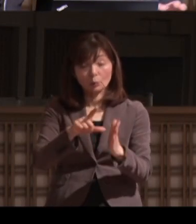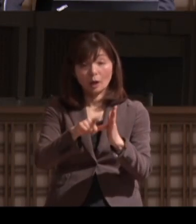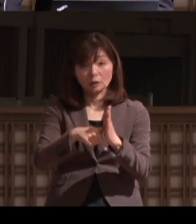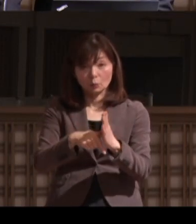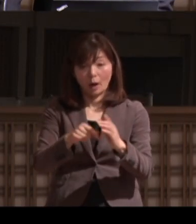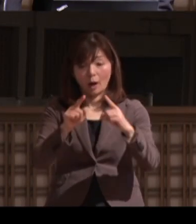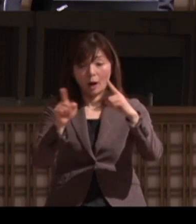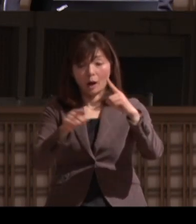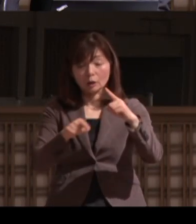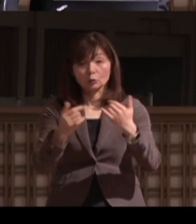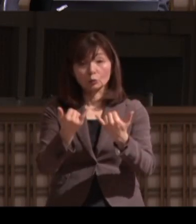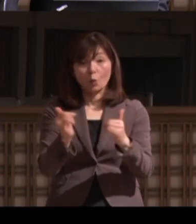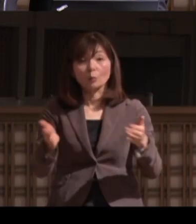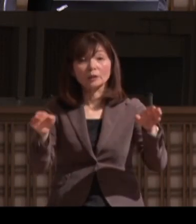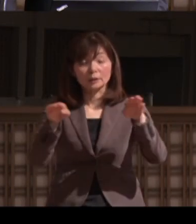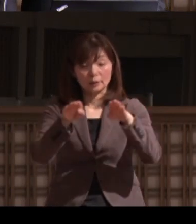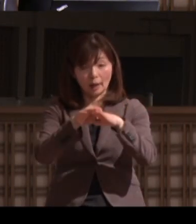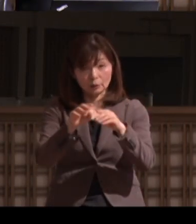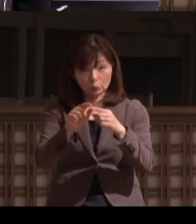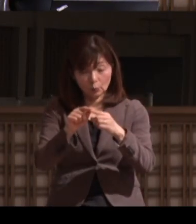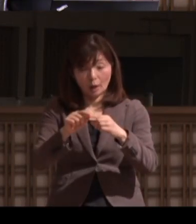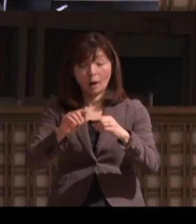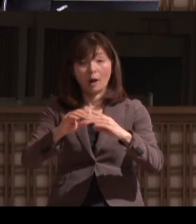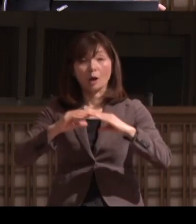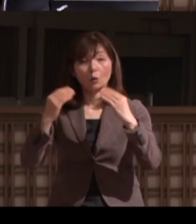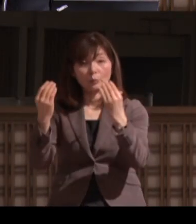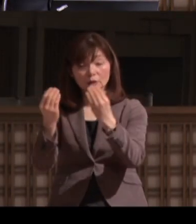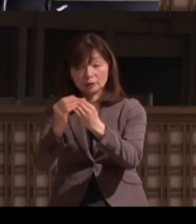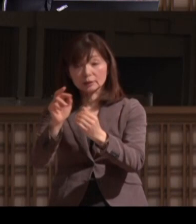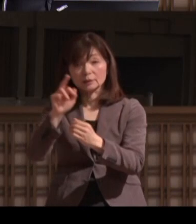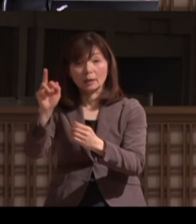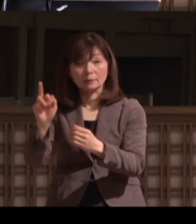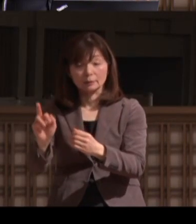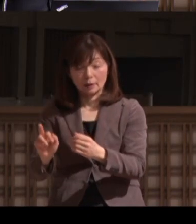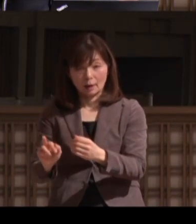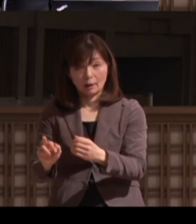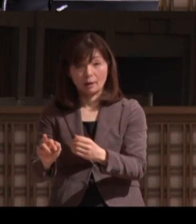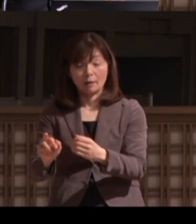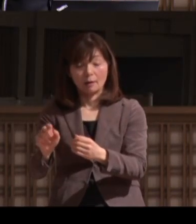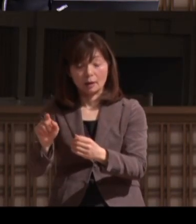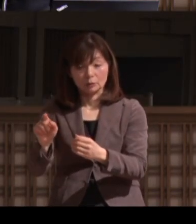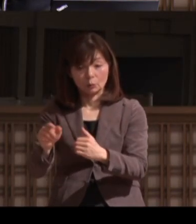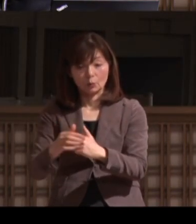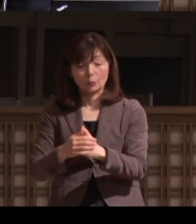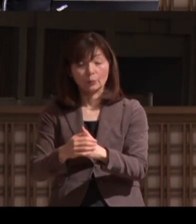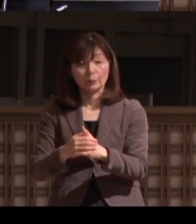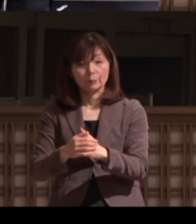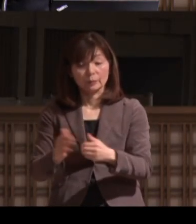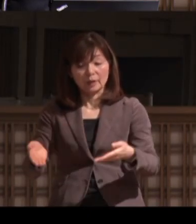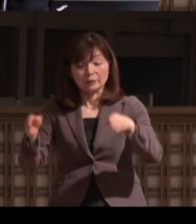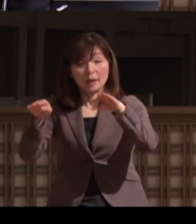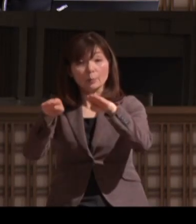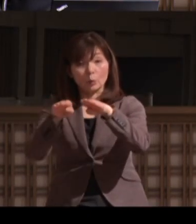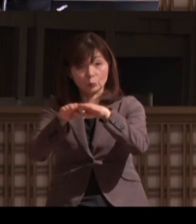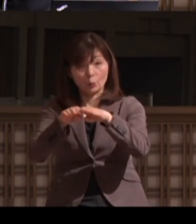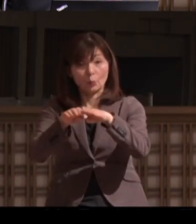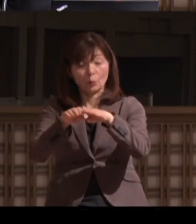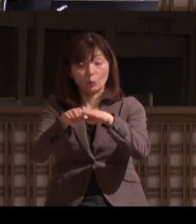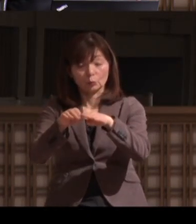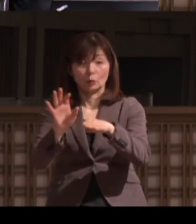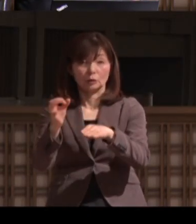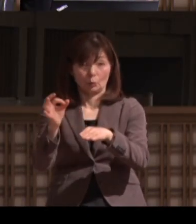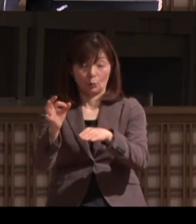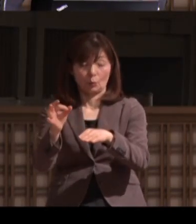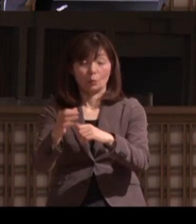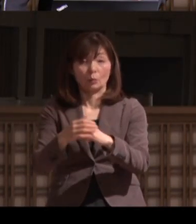あるいは他の自治体ではコミュニティセンターの建物の費用とえそれからま公民館で言え